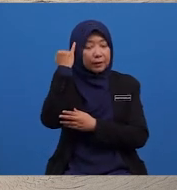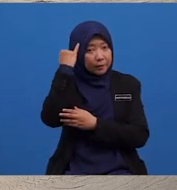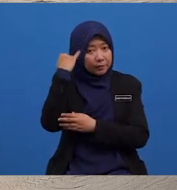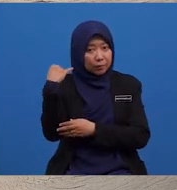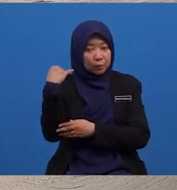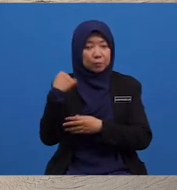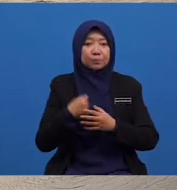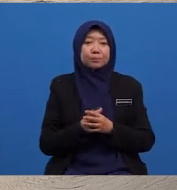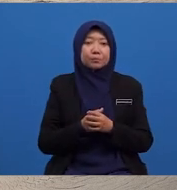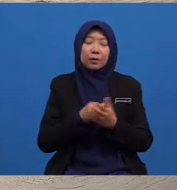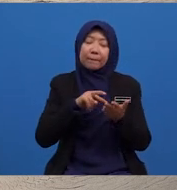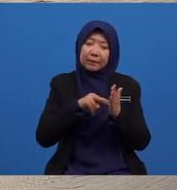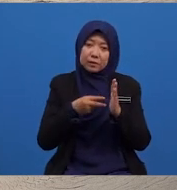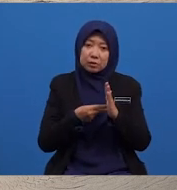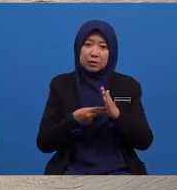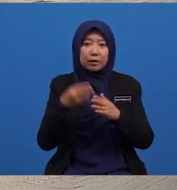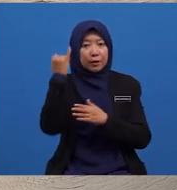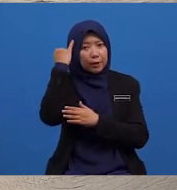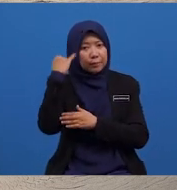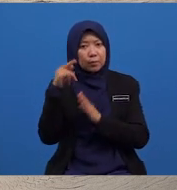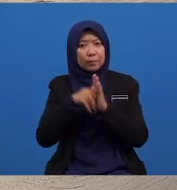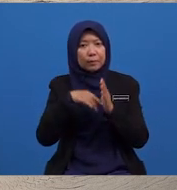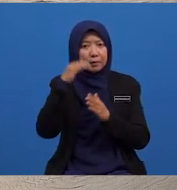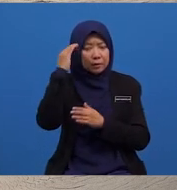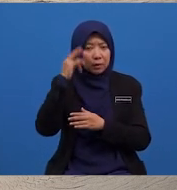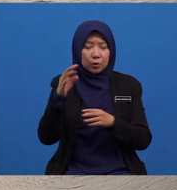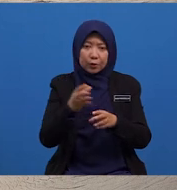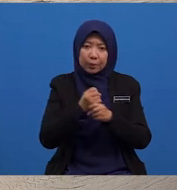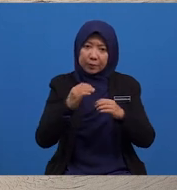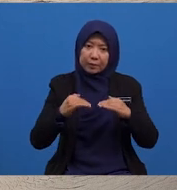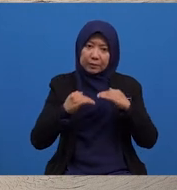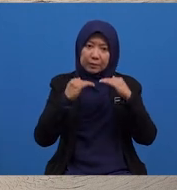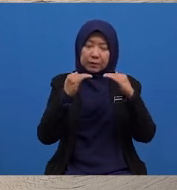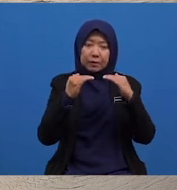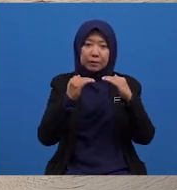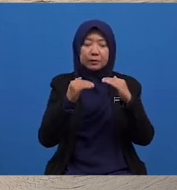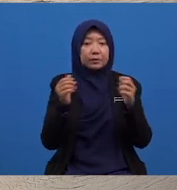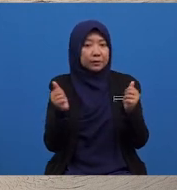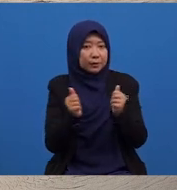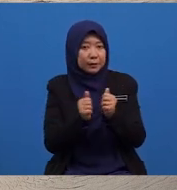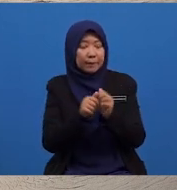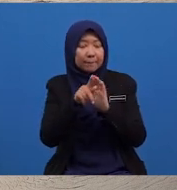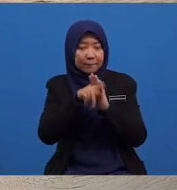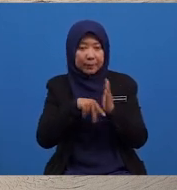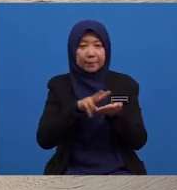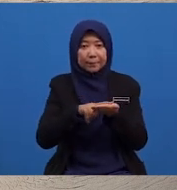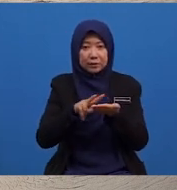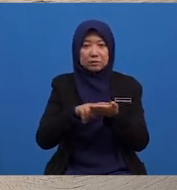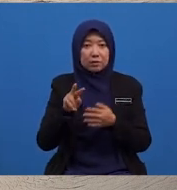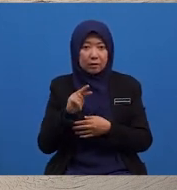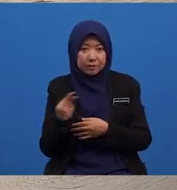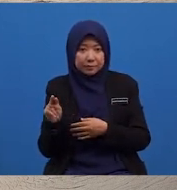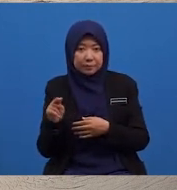kata-kata hikmat ini ialah ilmu pengetahuan dapat ditingkatkan melalui pembacaan.